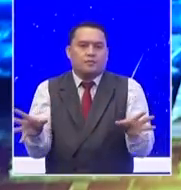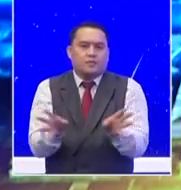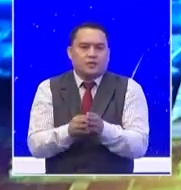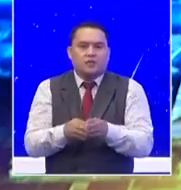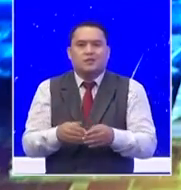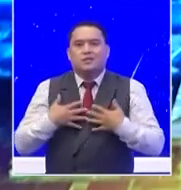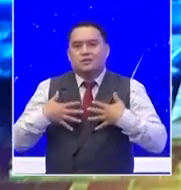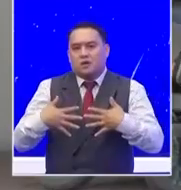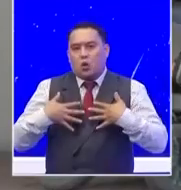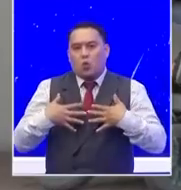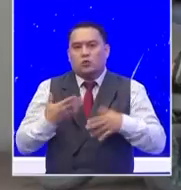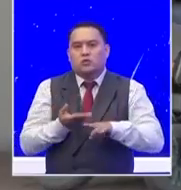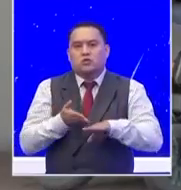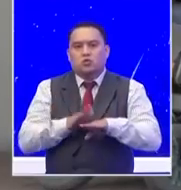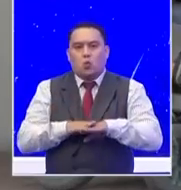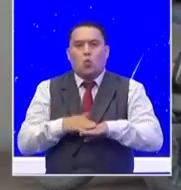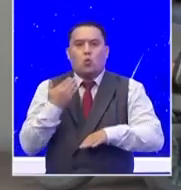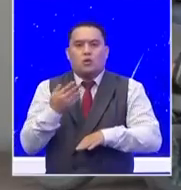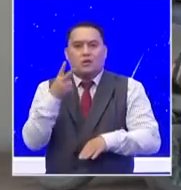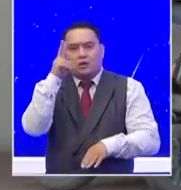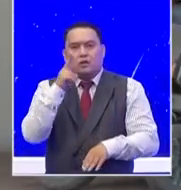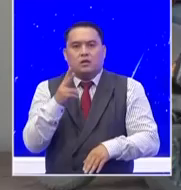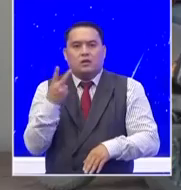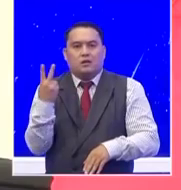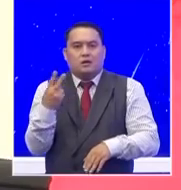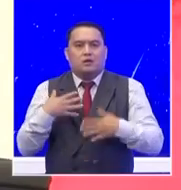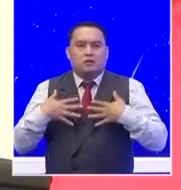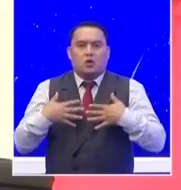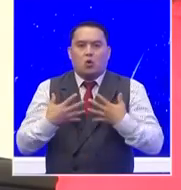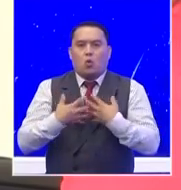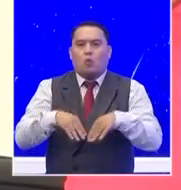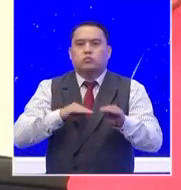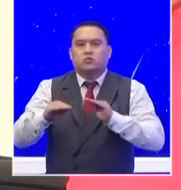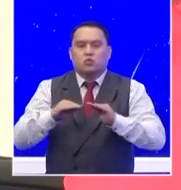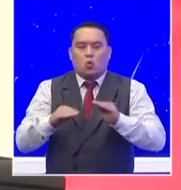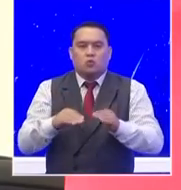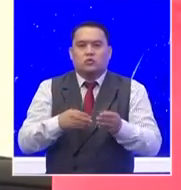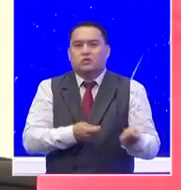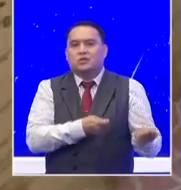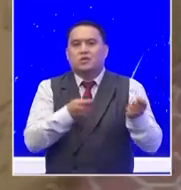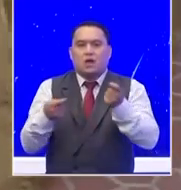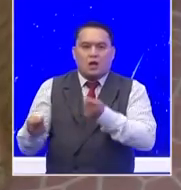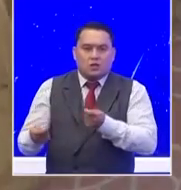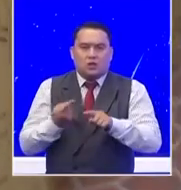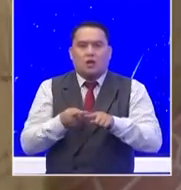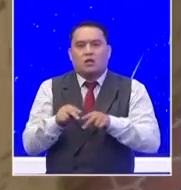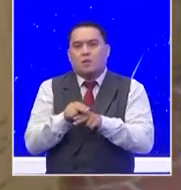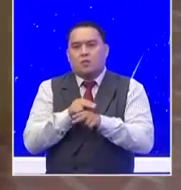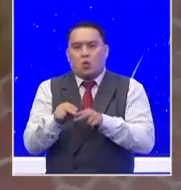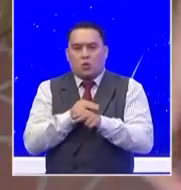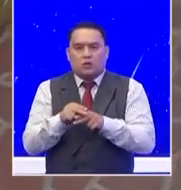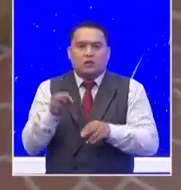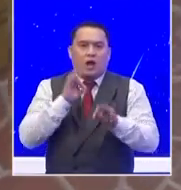тынысы тарылып, өмір үшін күресіп жатқандарға 2 тыныс алу аппаратымен 4 оттегі алмастырғыш құрылғы жеткізді. Тағы емделушілерге